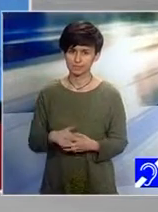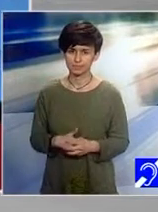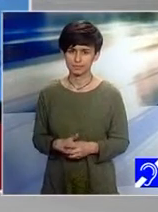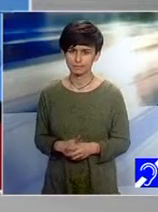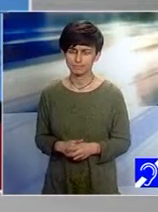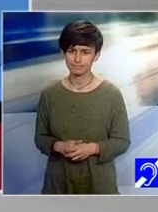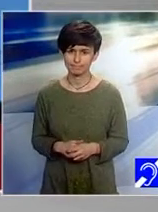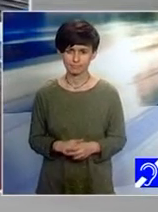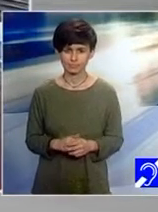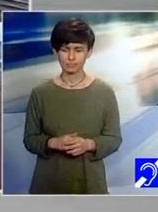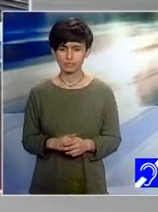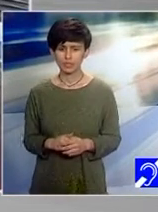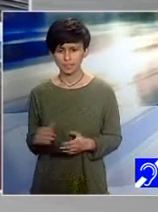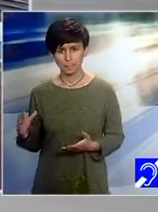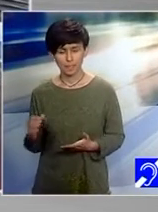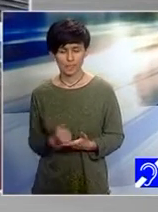împlinit